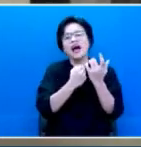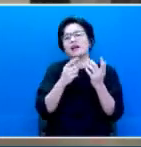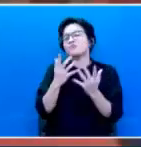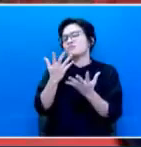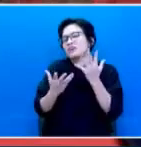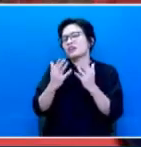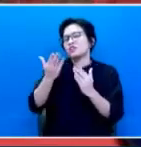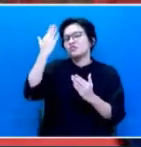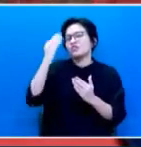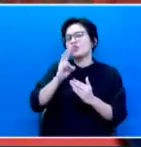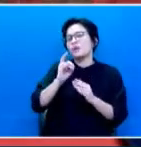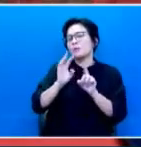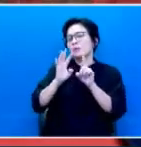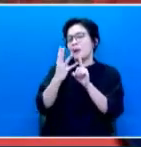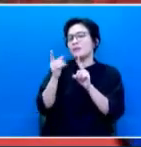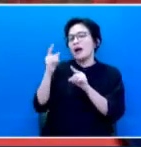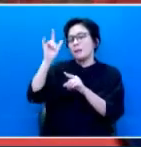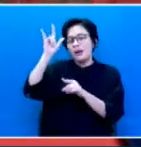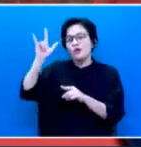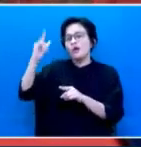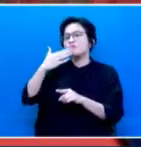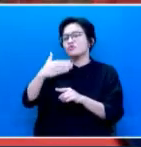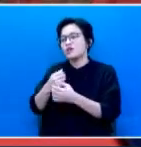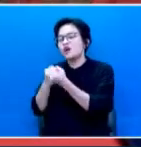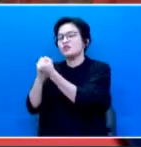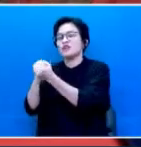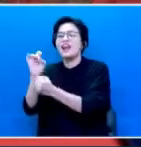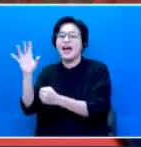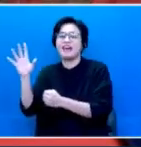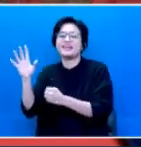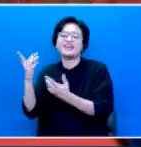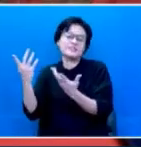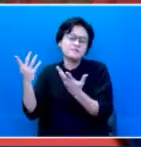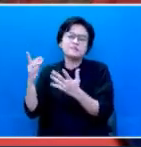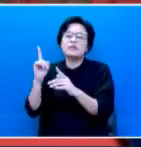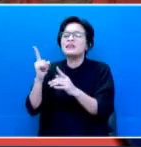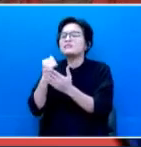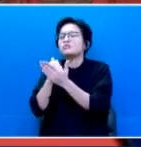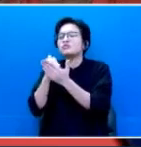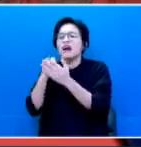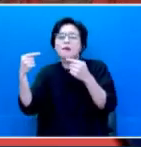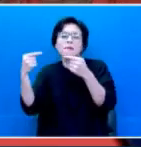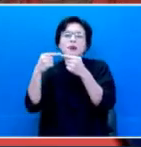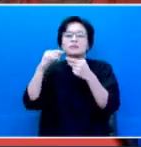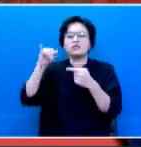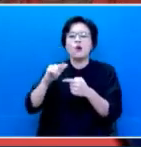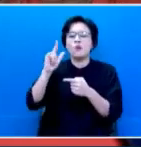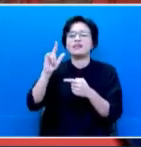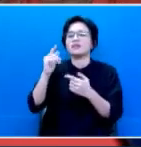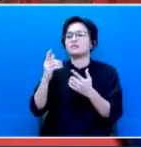2014 jadi ada banyak jasa PDIP kepada Jokowi anda anda bayangkan kalau misalnya 2014 lalu